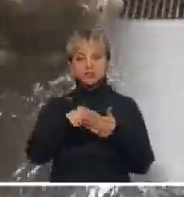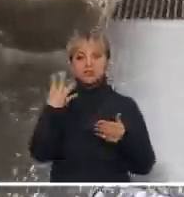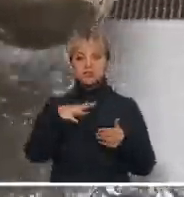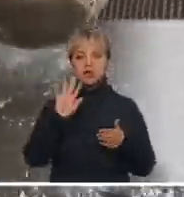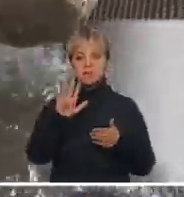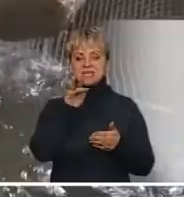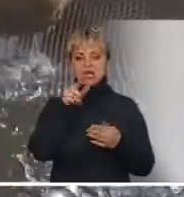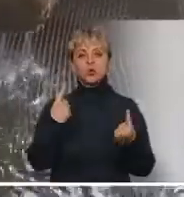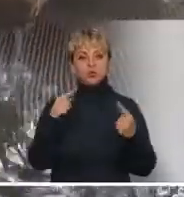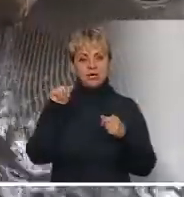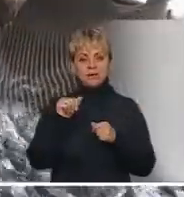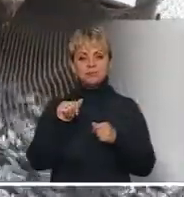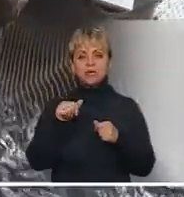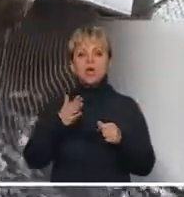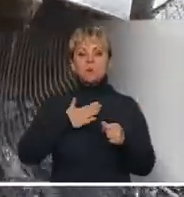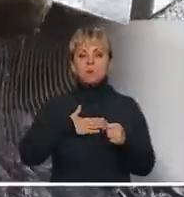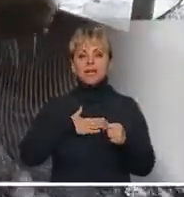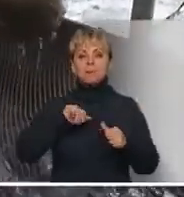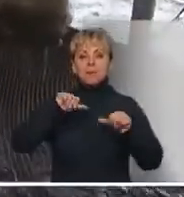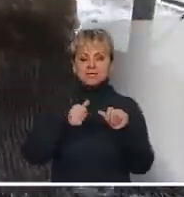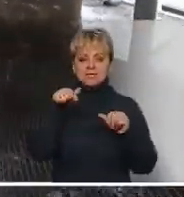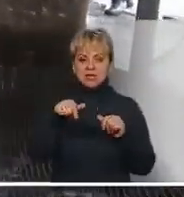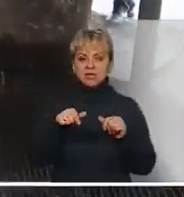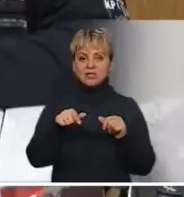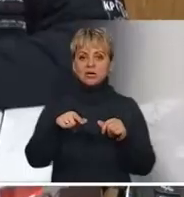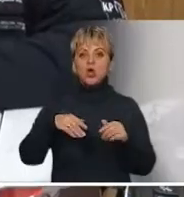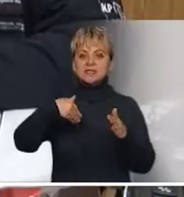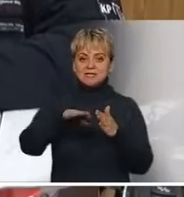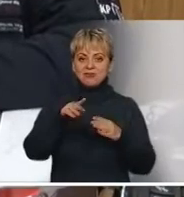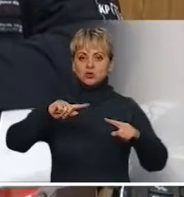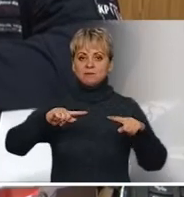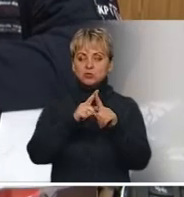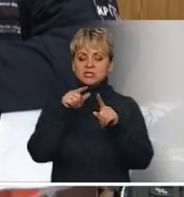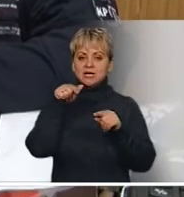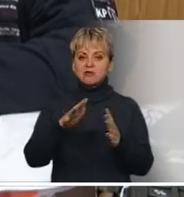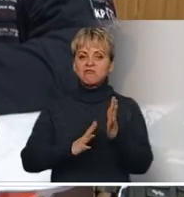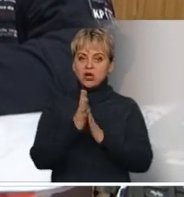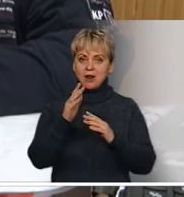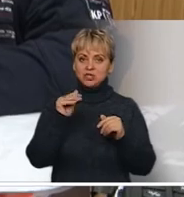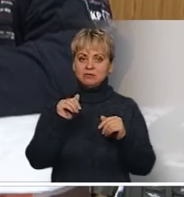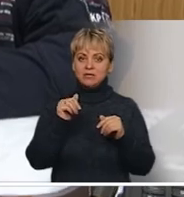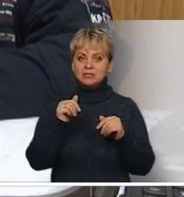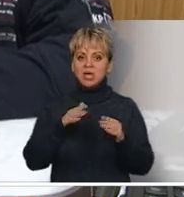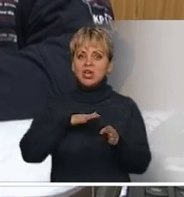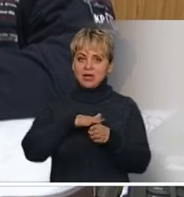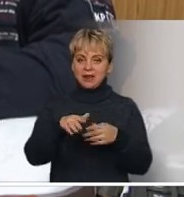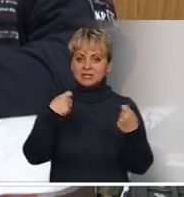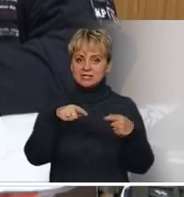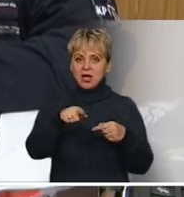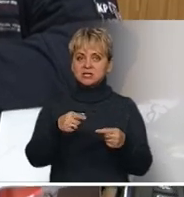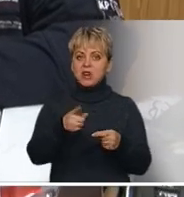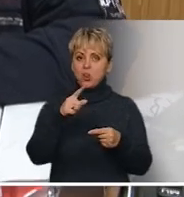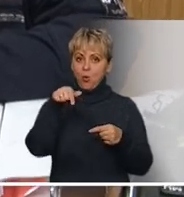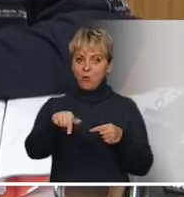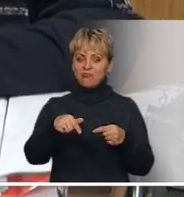отмечает свой 45-летний юбилей. Мы постоянно совершенствуем технологии выращивания,